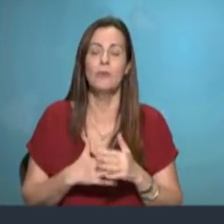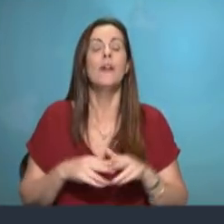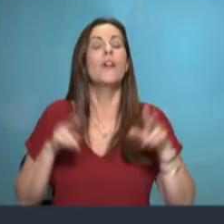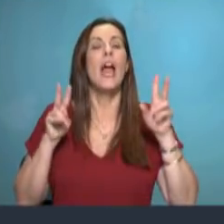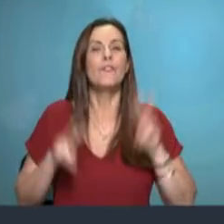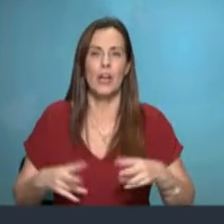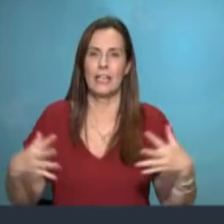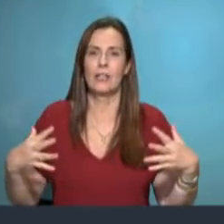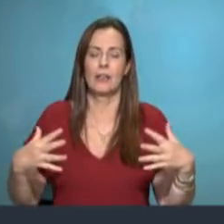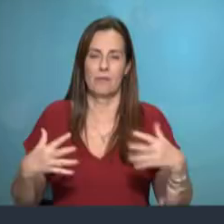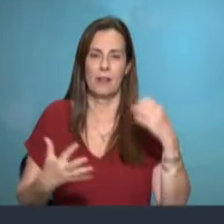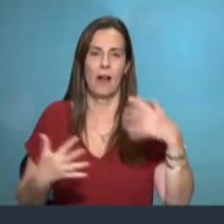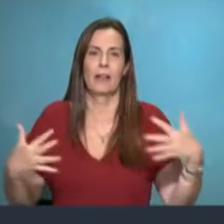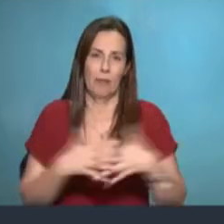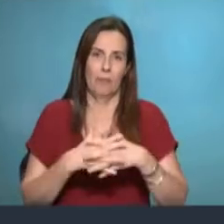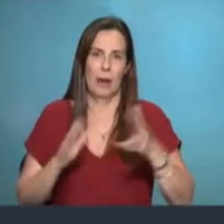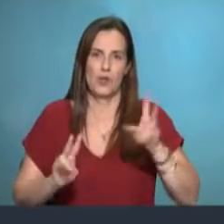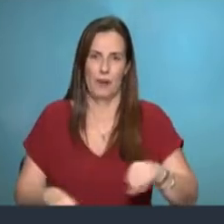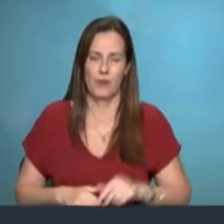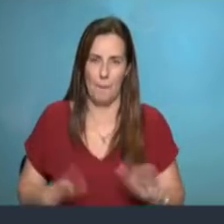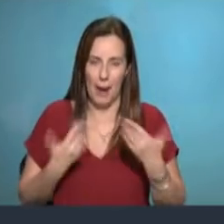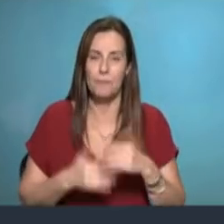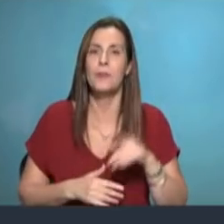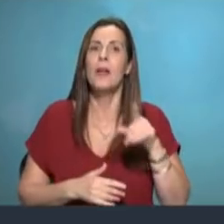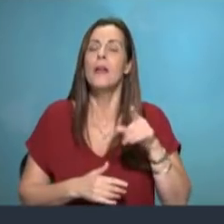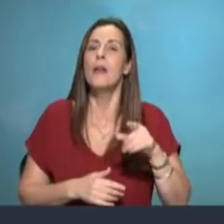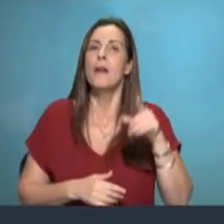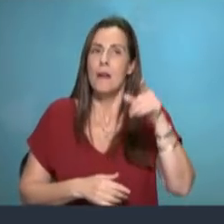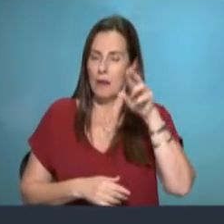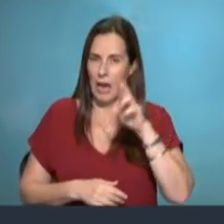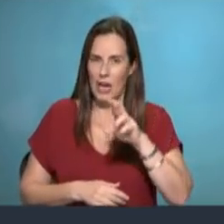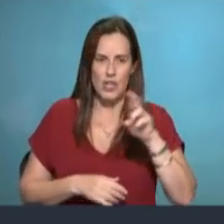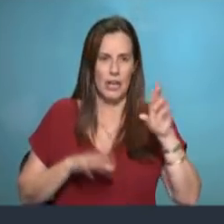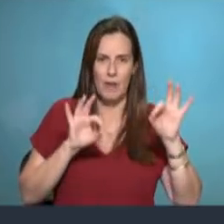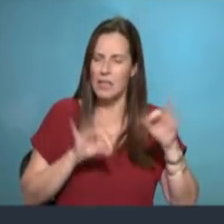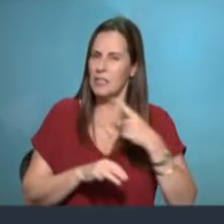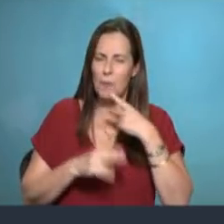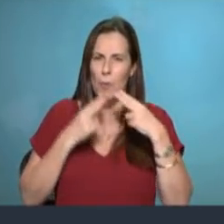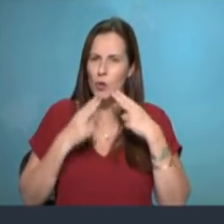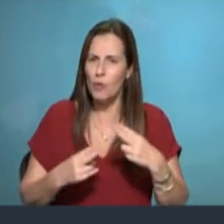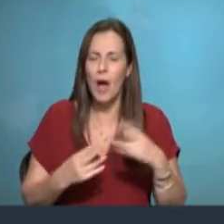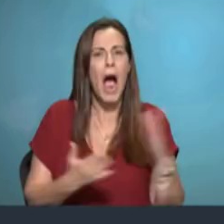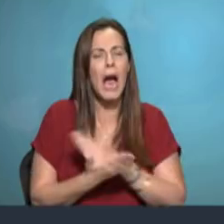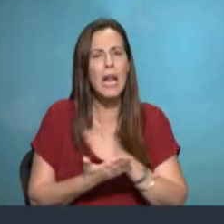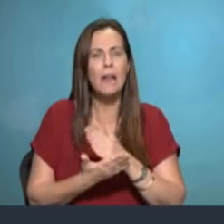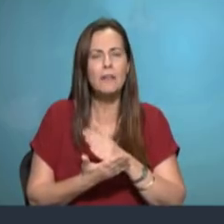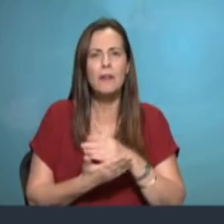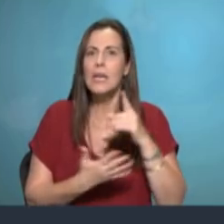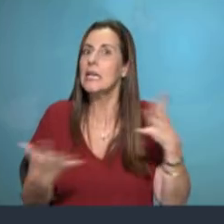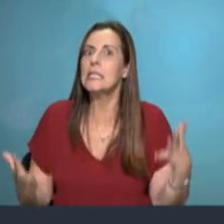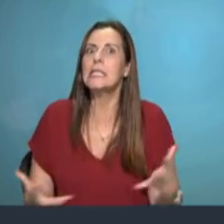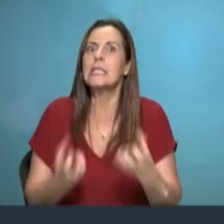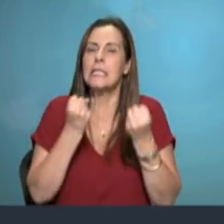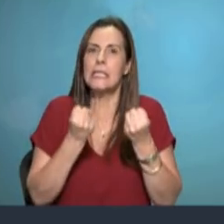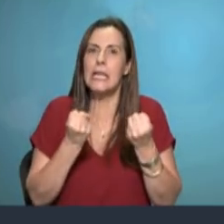את האישור כמה שיותר מהר. בעלי המניות של רשת וערוץ 10 מסרו היום בתגובה כי החלטת הממונה הצילה את שוק